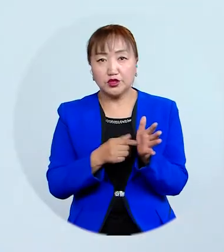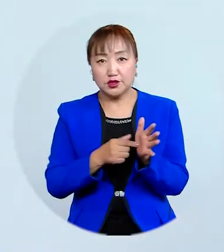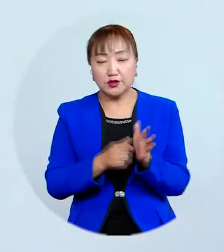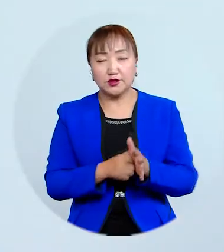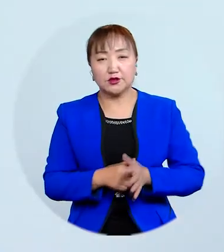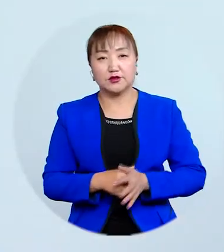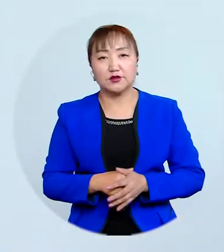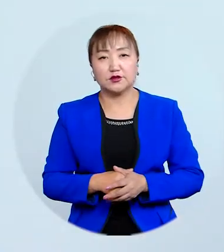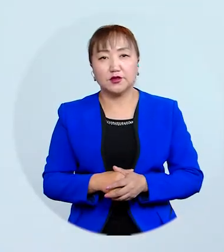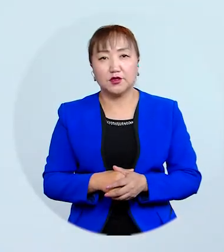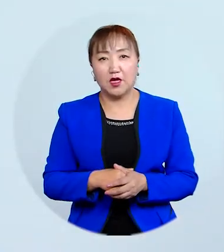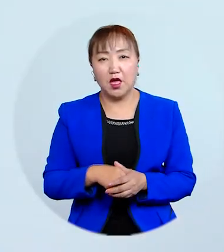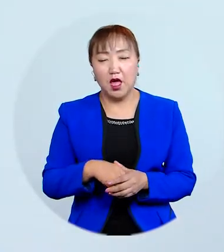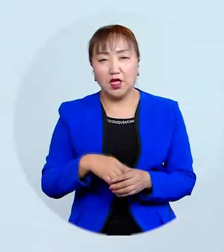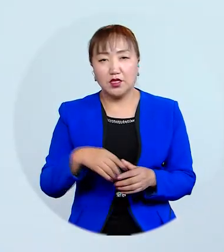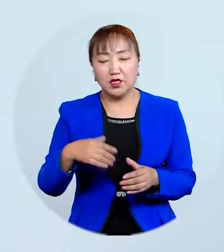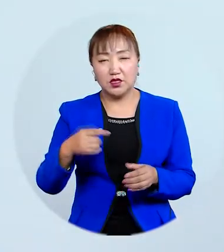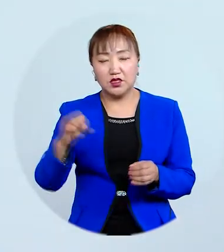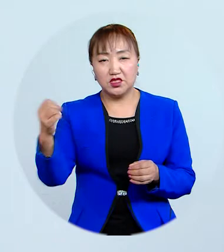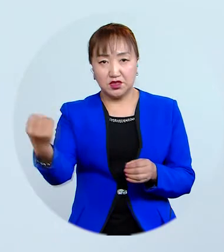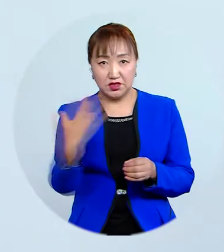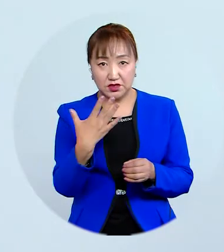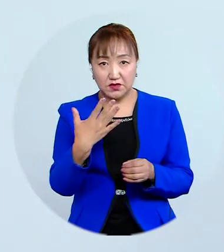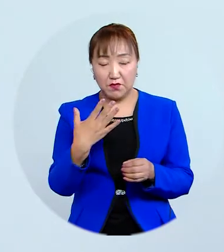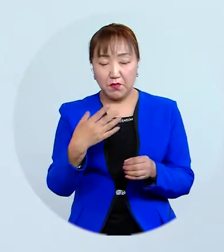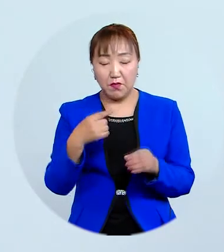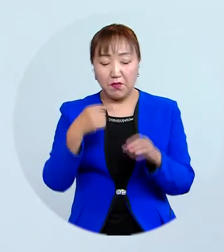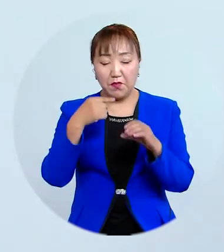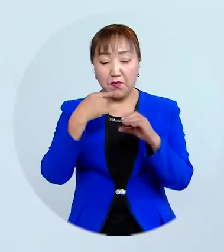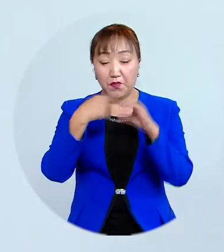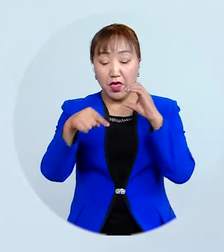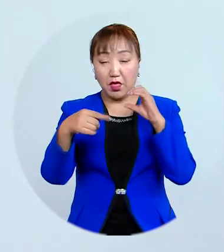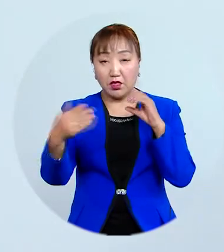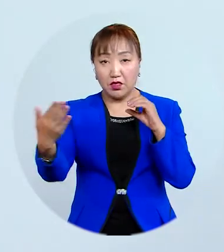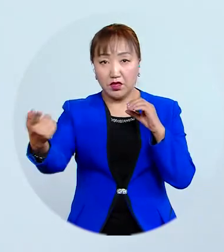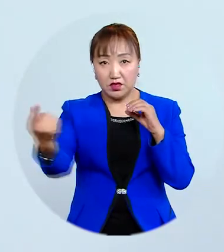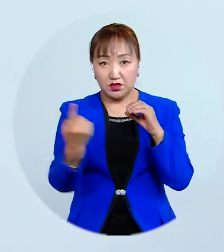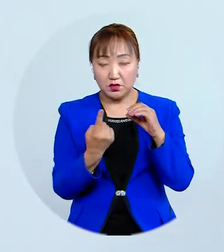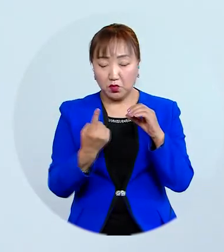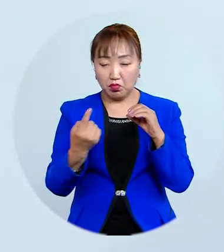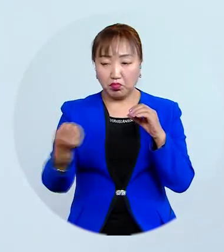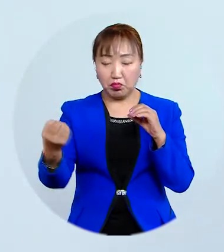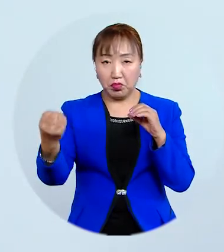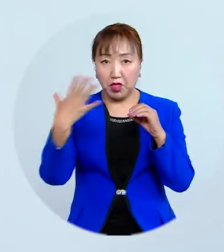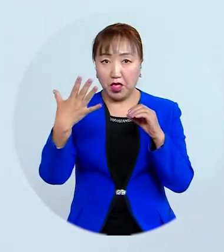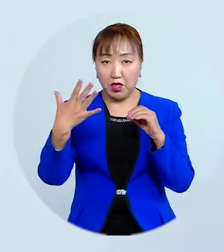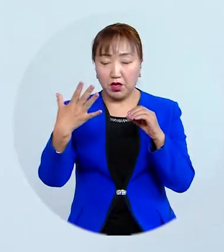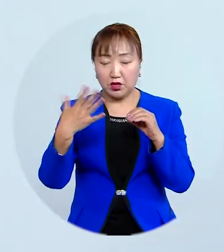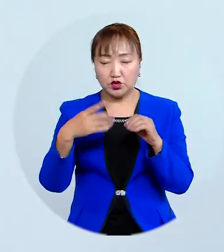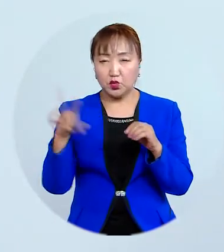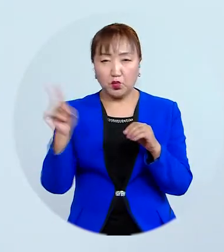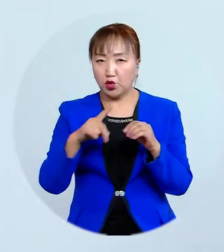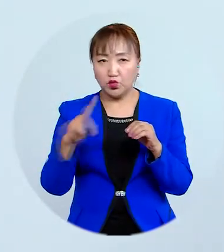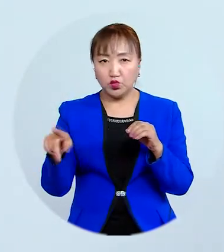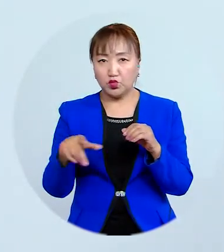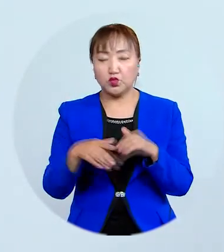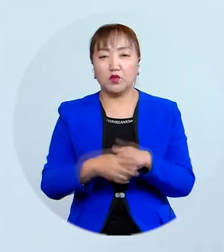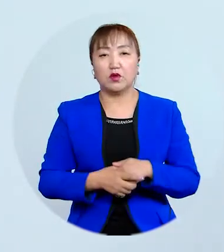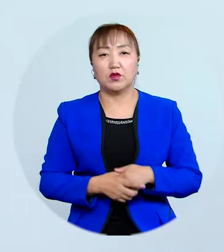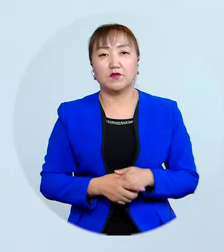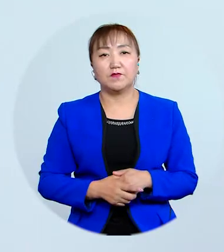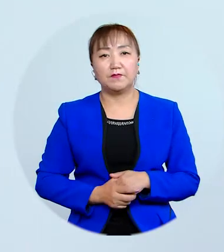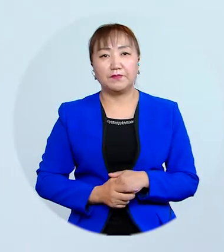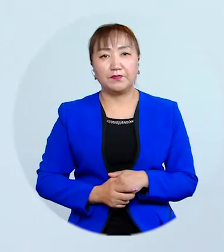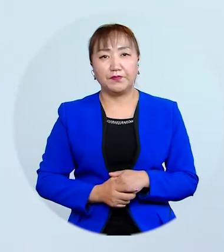одоо ирсэн мэйлийг шууд нэг зэрэг нь бол таны компьютерийг эрсдэлд оруулах ийм сөрөг нөлөө бас байд юм байна. За сүүлийн үед